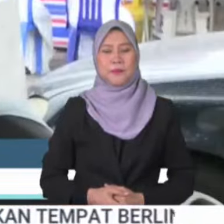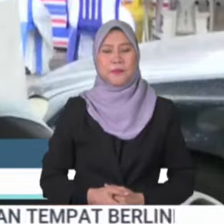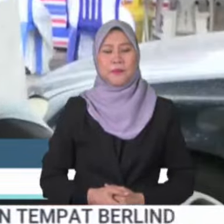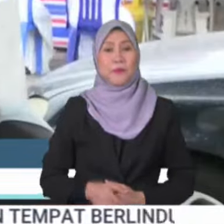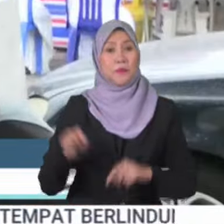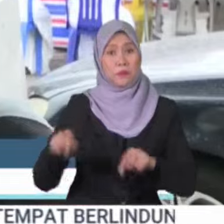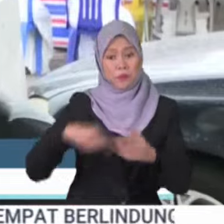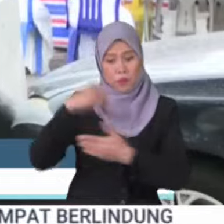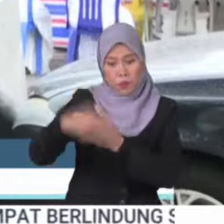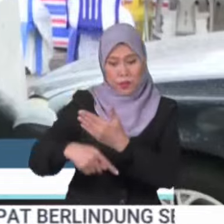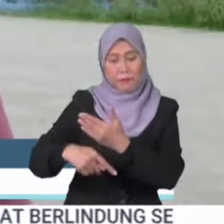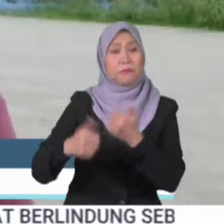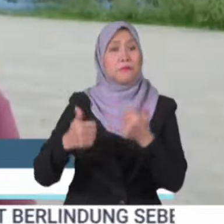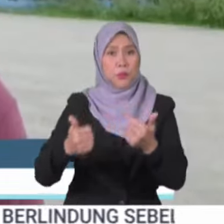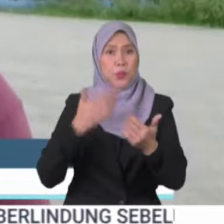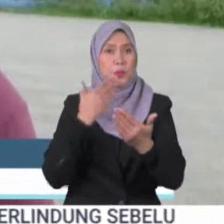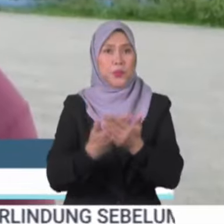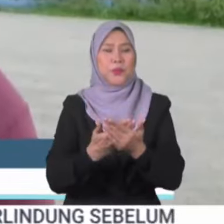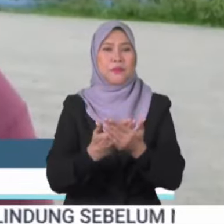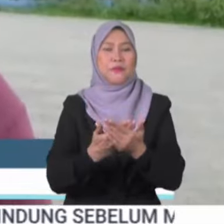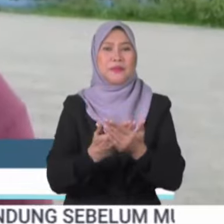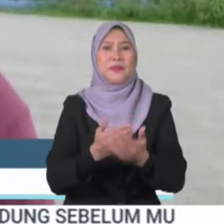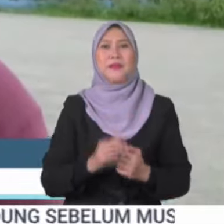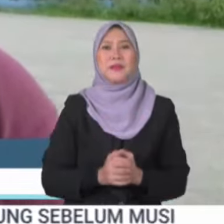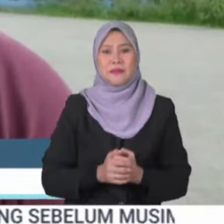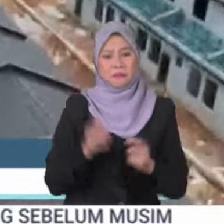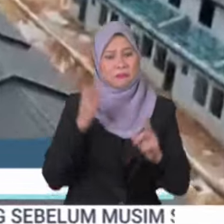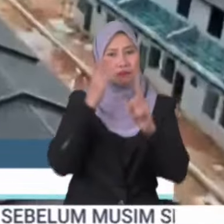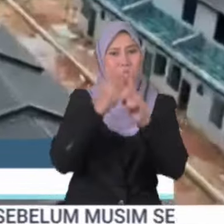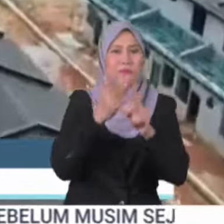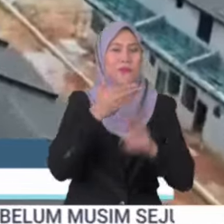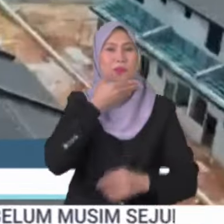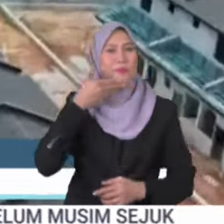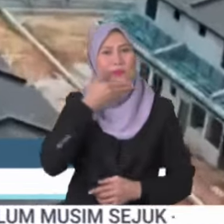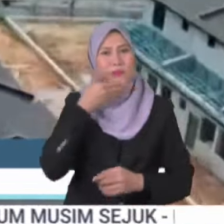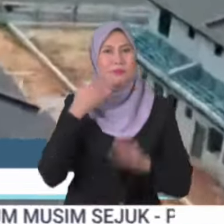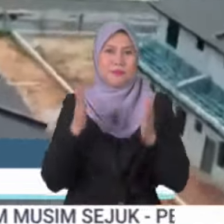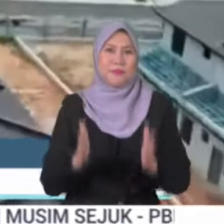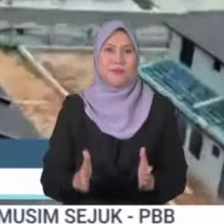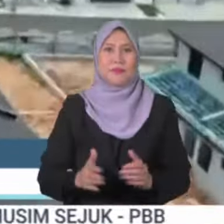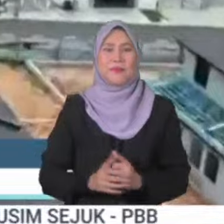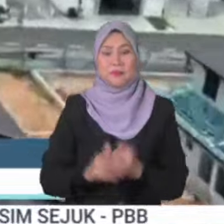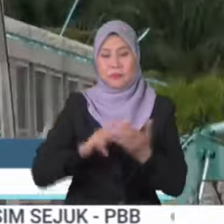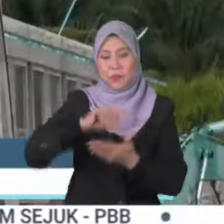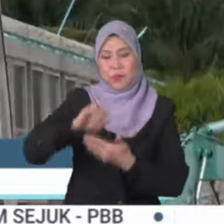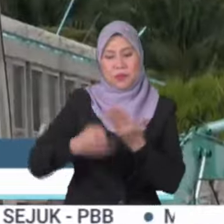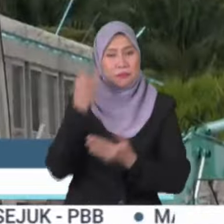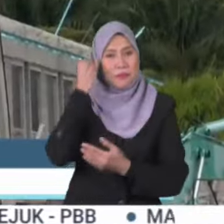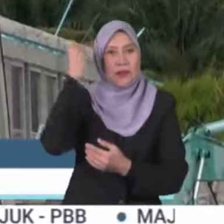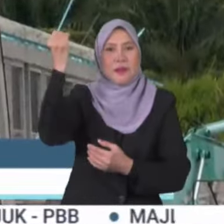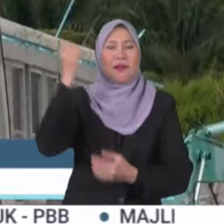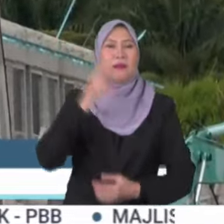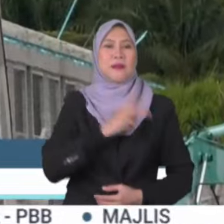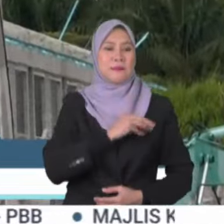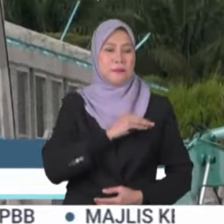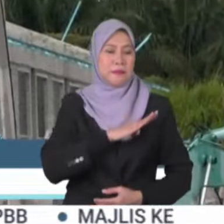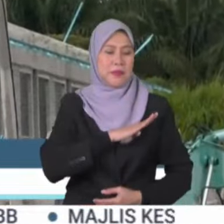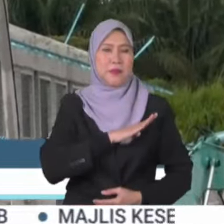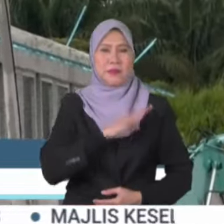Inisiatif ni bagus dan menarik. Bagus, saya rasa untuk anak muda ini. Projek diilhamkan Menteri Besar